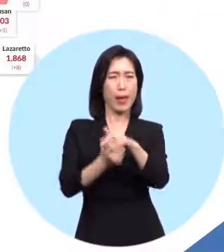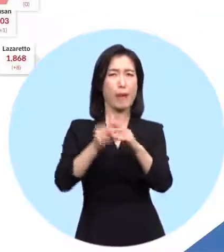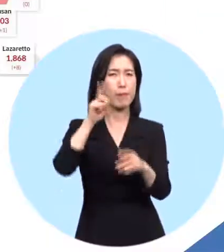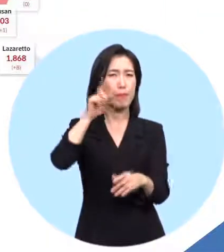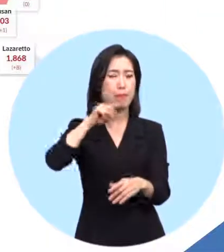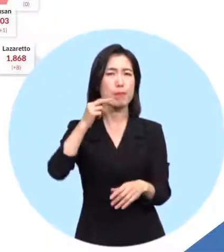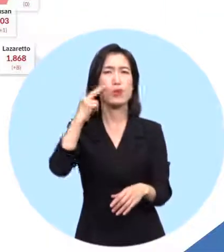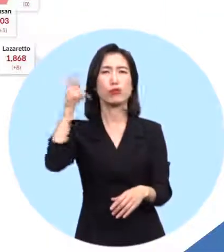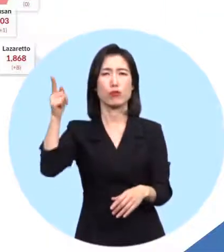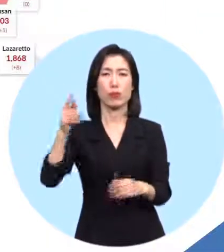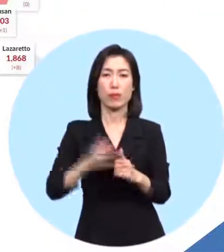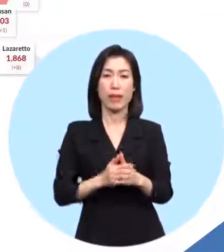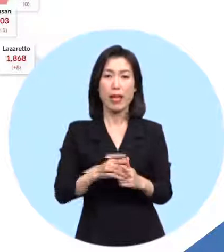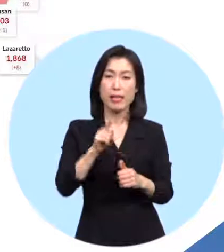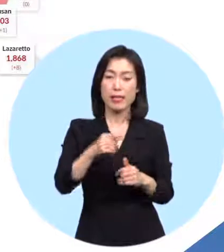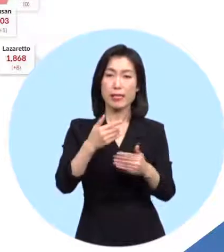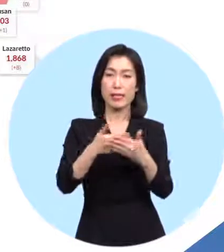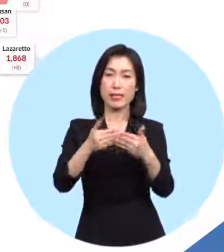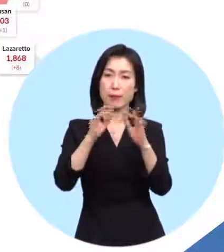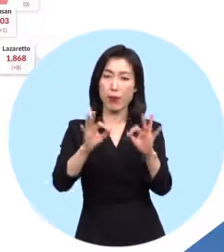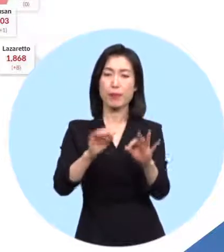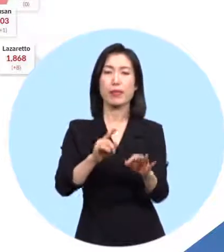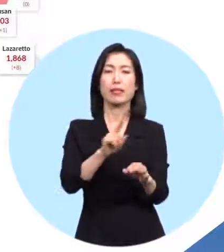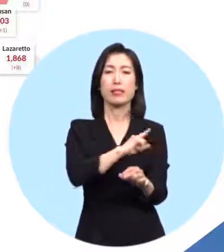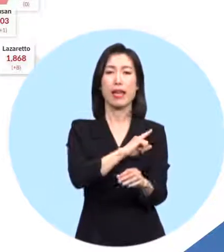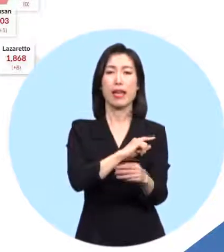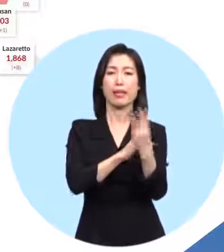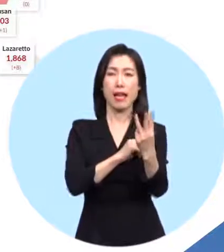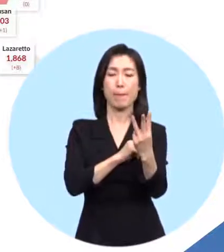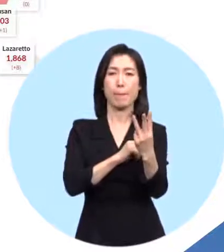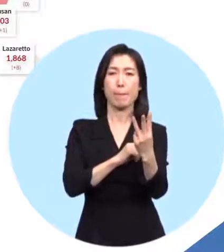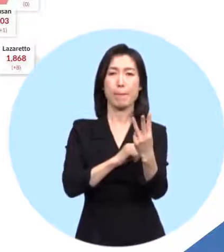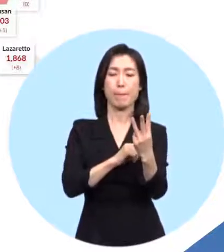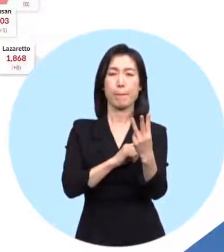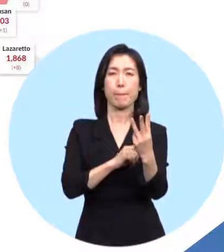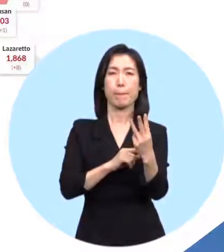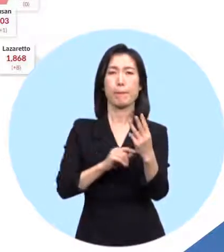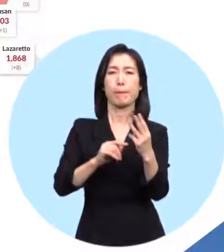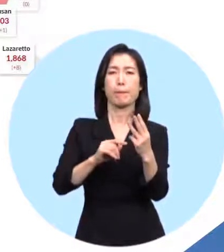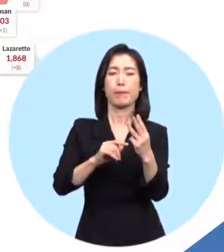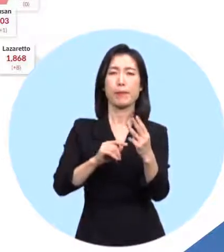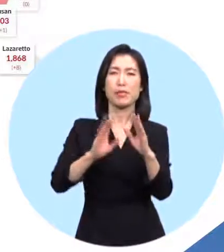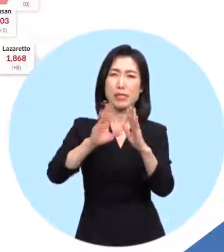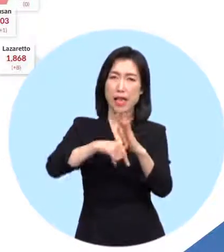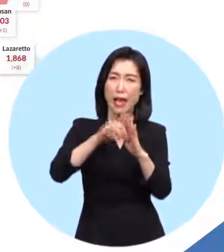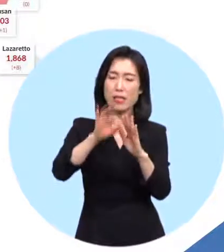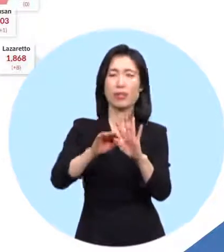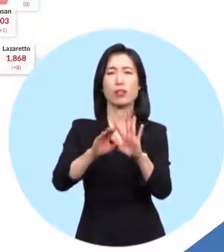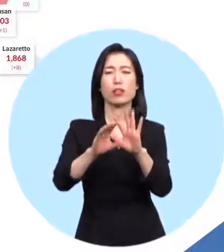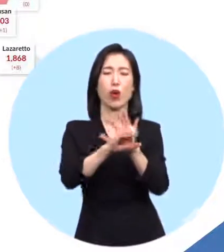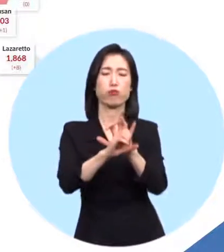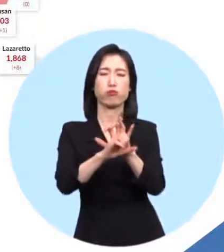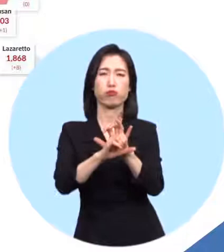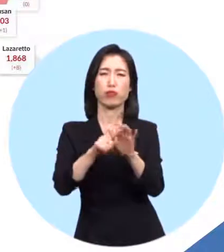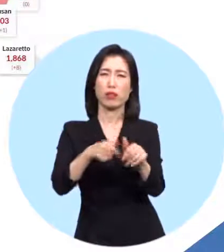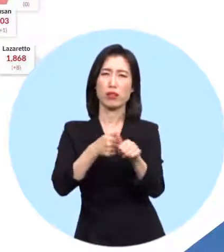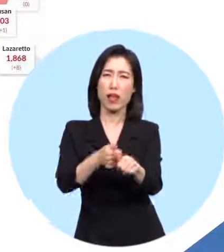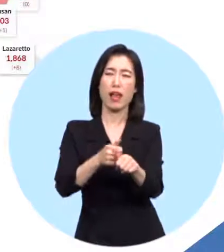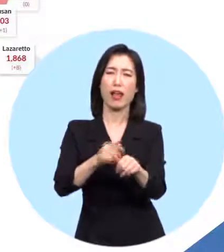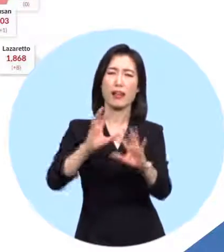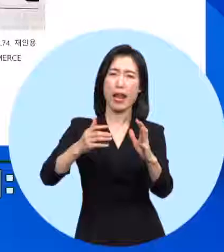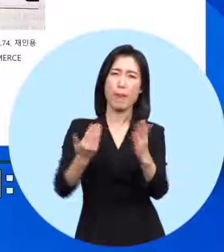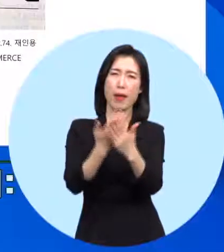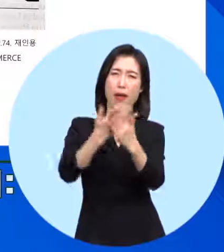그래서 현황이 바로 제3시대 WC 시대에 있다는 것을 지도가 보여주고